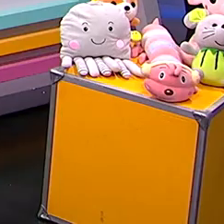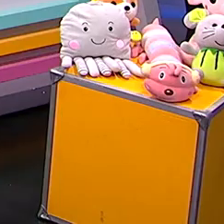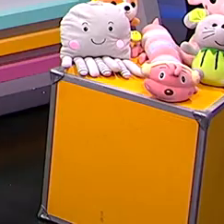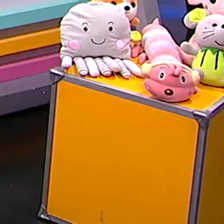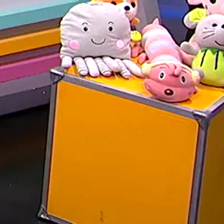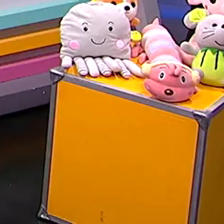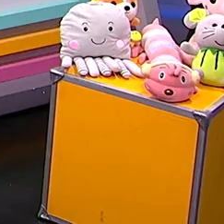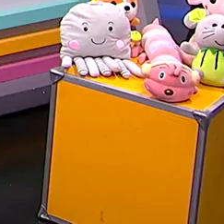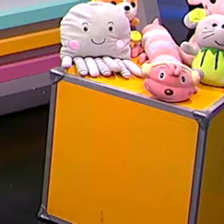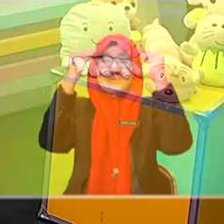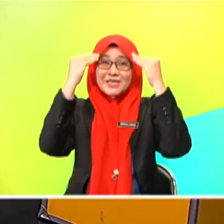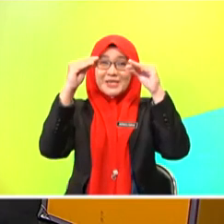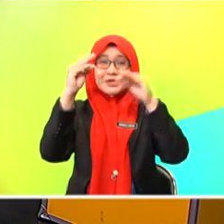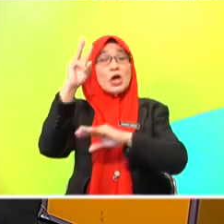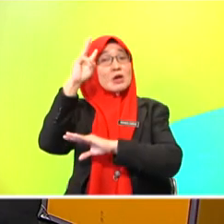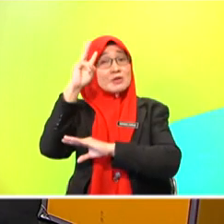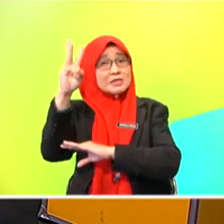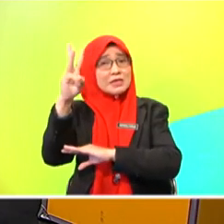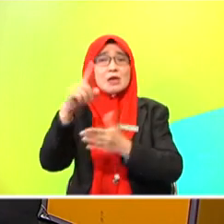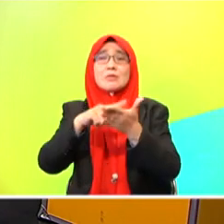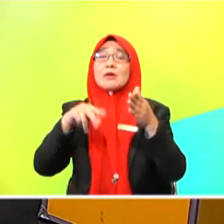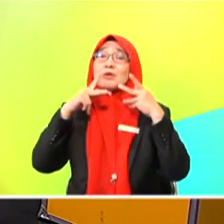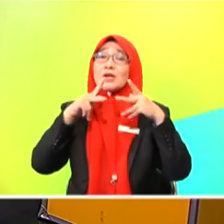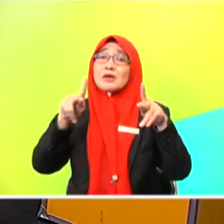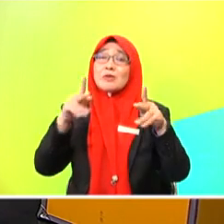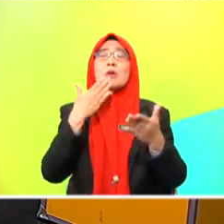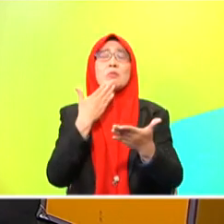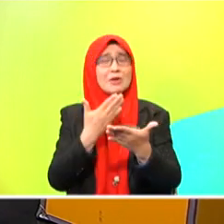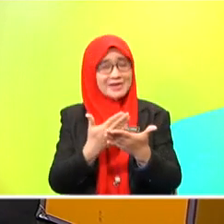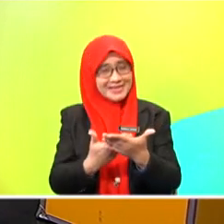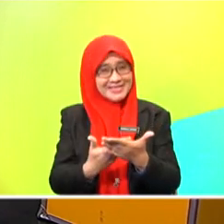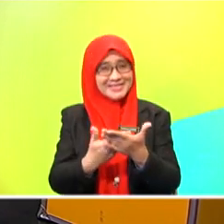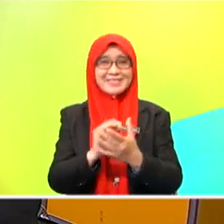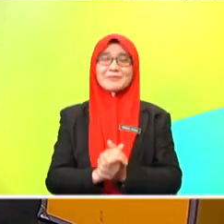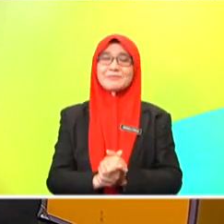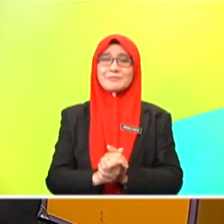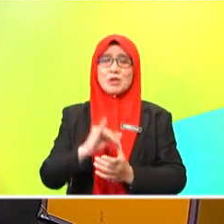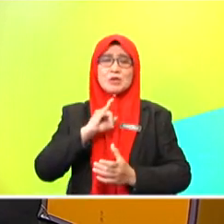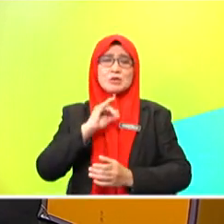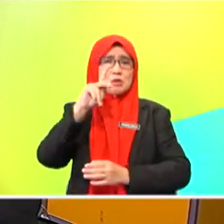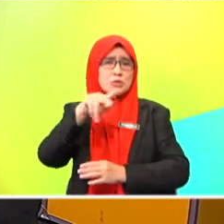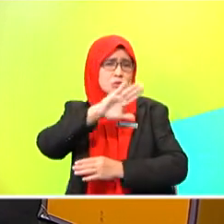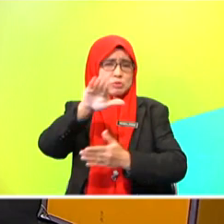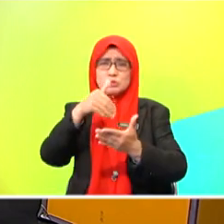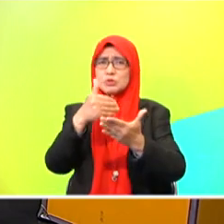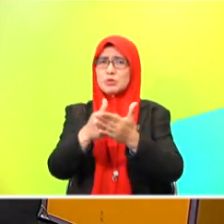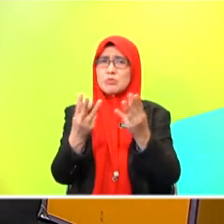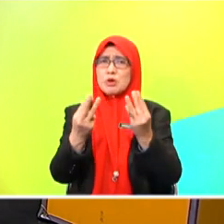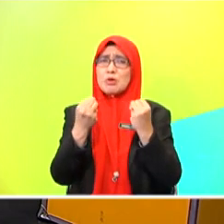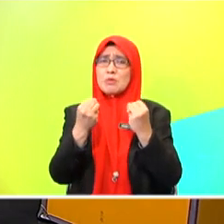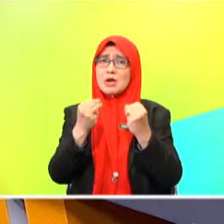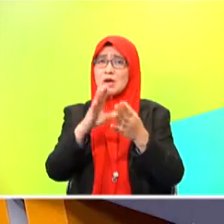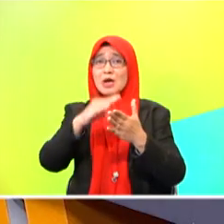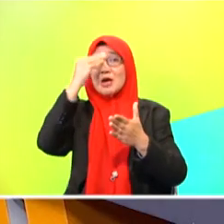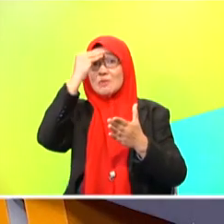Cikgu. Waalaikumsalam warahmatullahi, Ria. Ria, apa khabar hari ini? Baik, alhamdulillah. Baiklah, Cikgu. Saya pasti murid-murid di rumah sebenarnya dan termasuklah